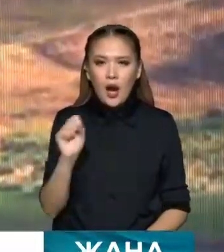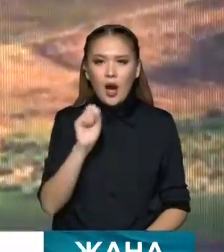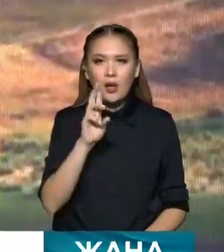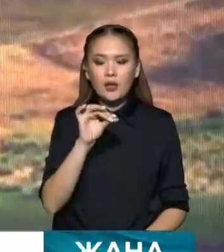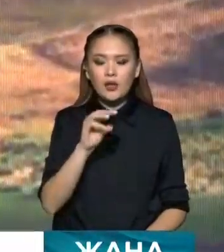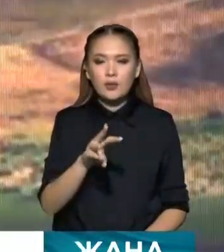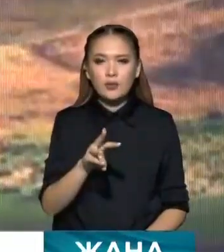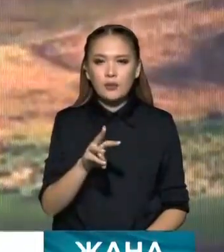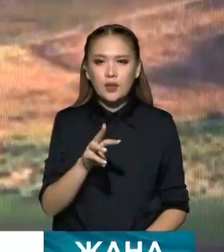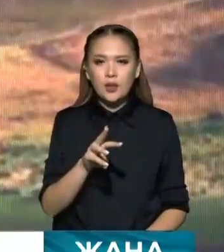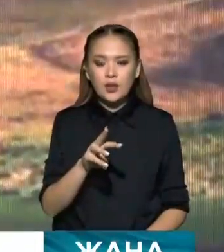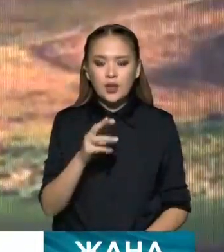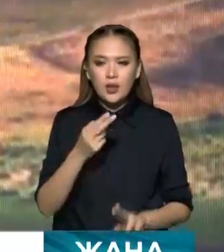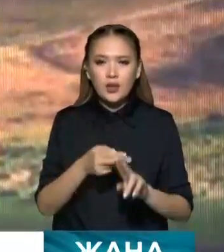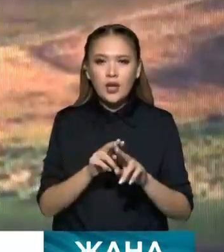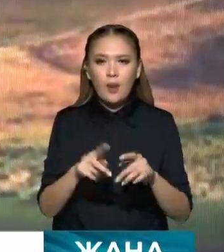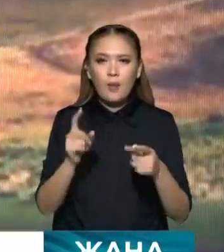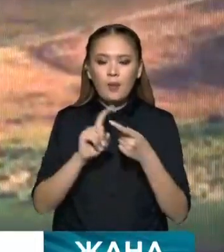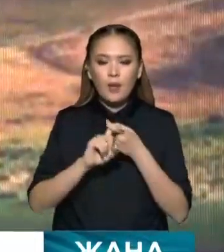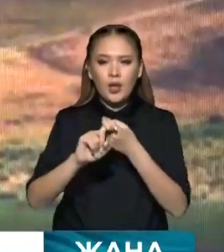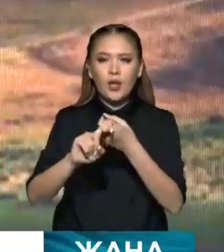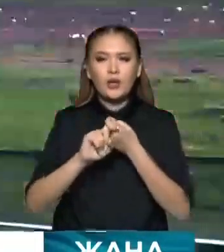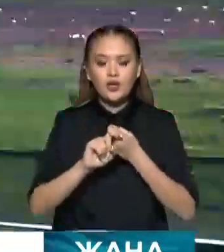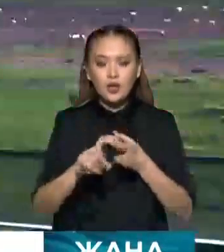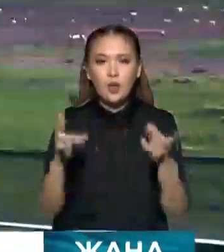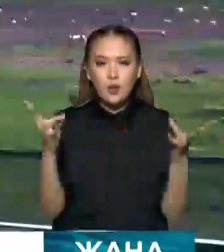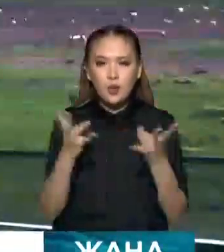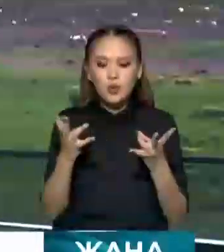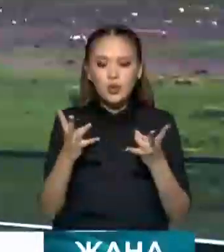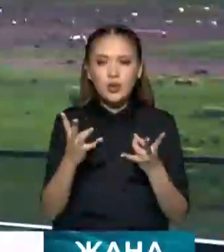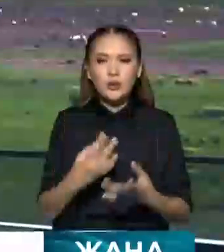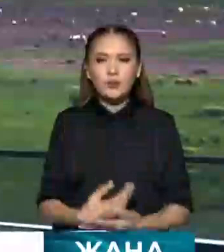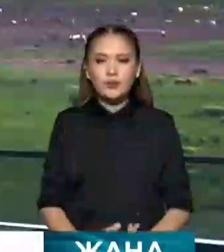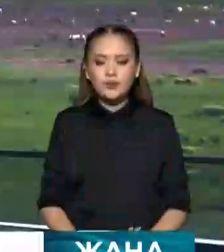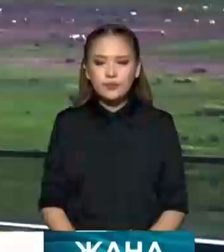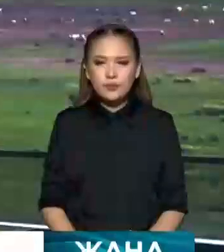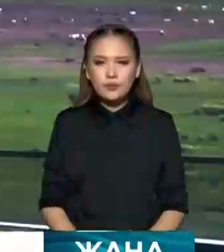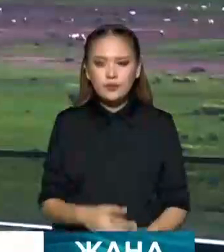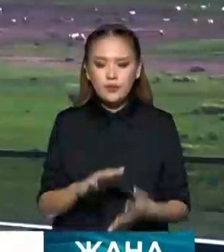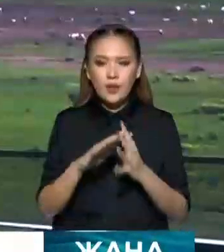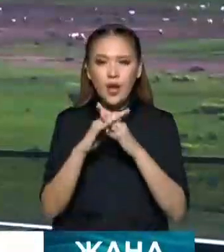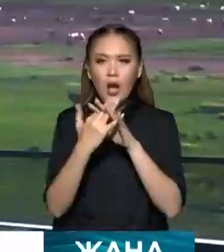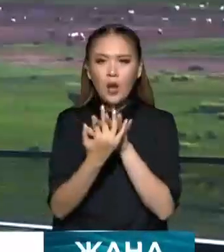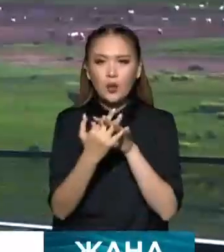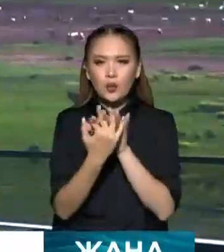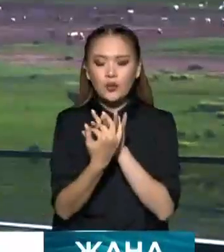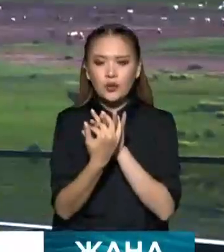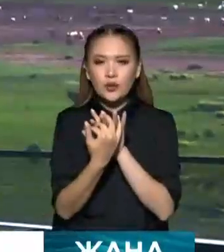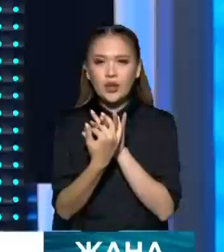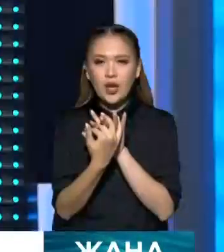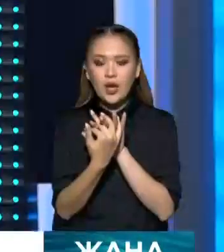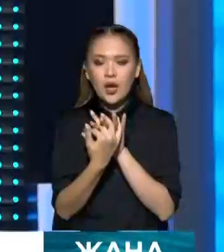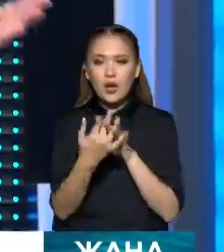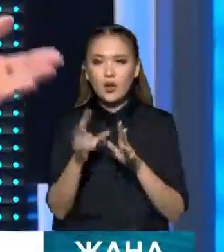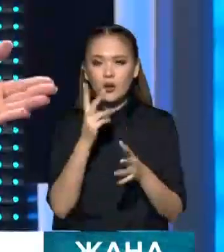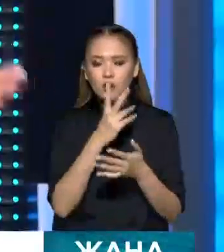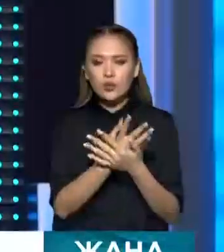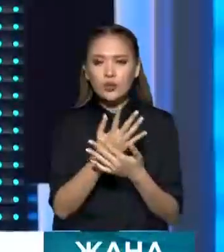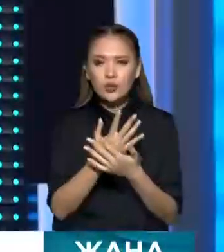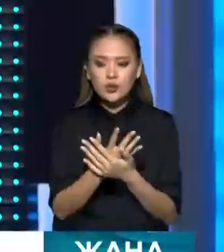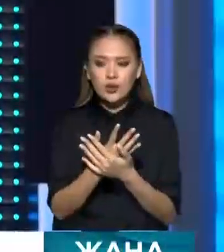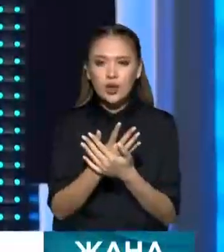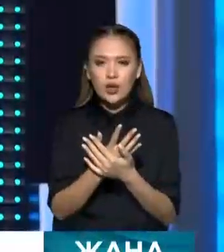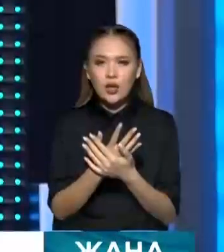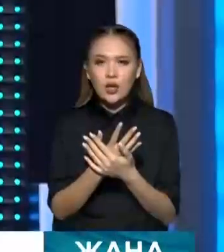сол жаңағы жермен байланысты болуы да ықтимал. Енді былай қарасаңыз, ол ауылға кірістің бір көрсеткіші ғой, одан да айырылғысы келмейді